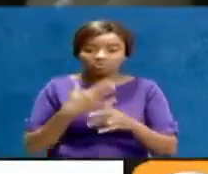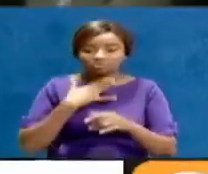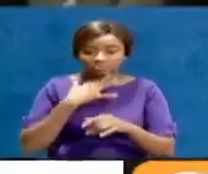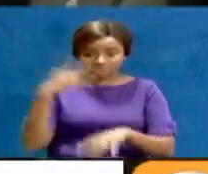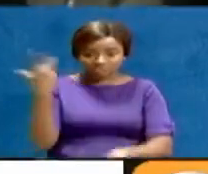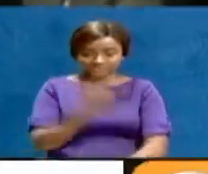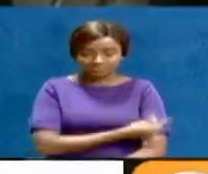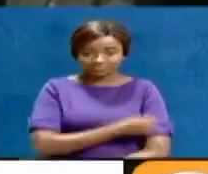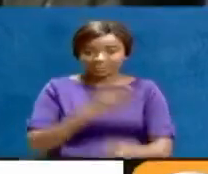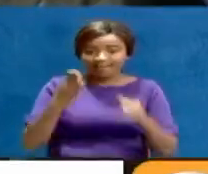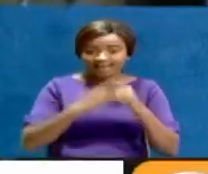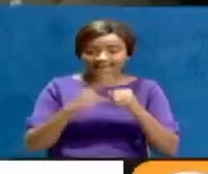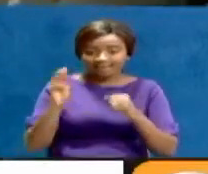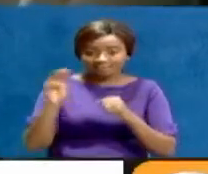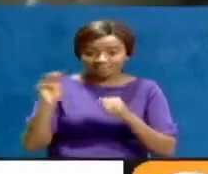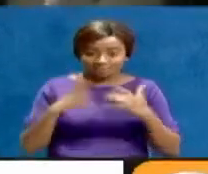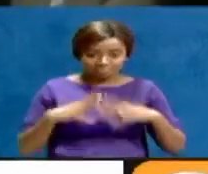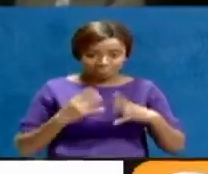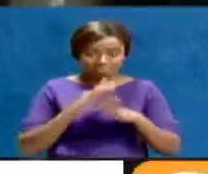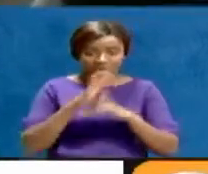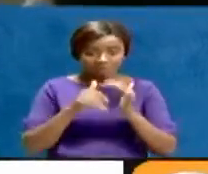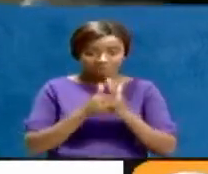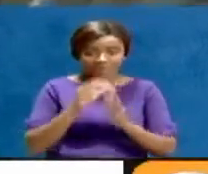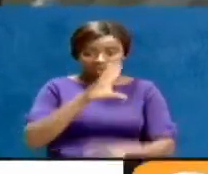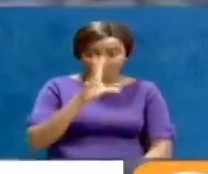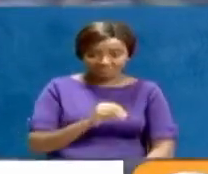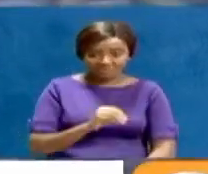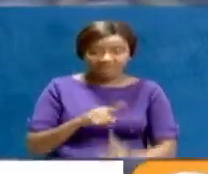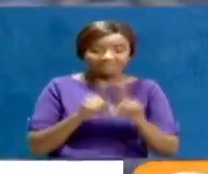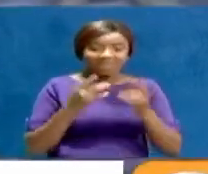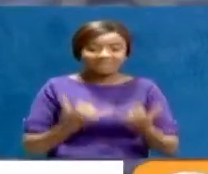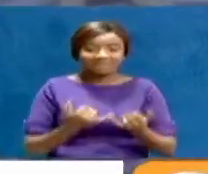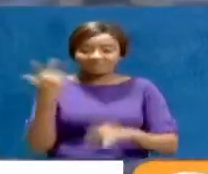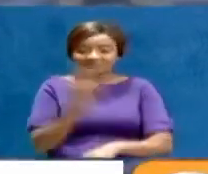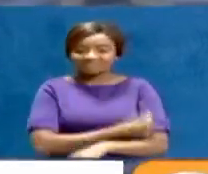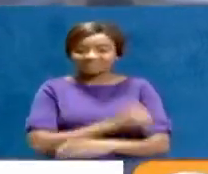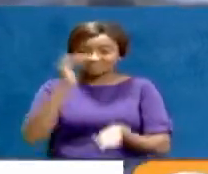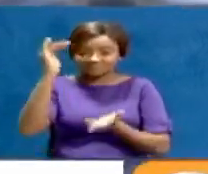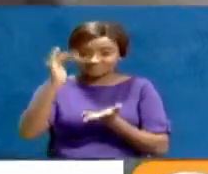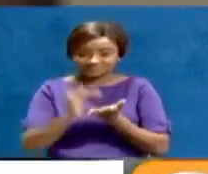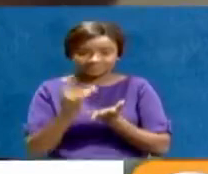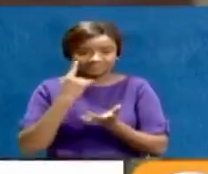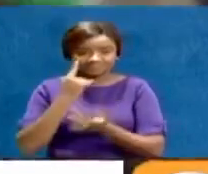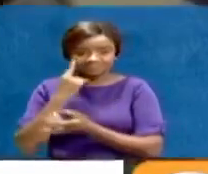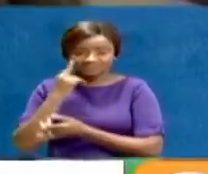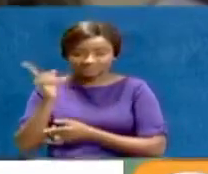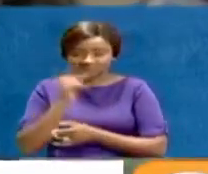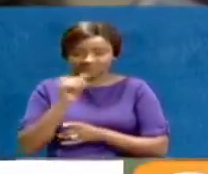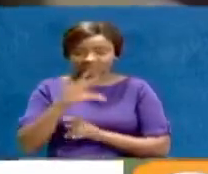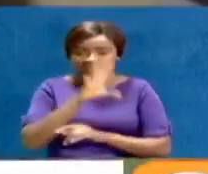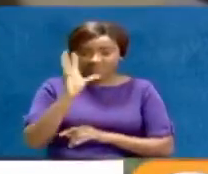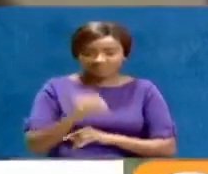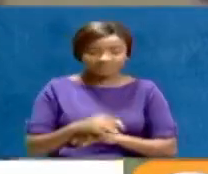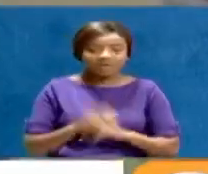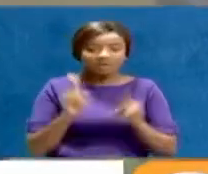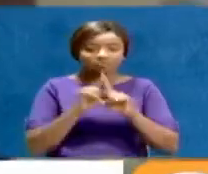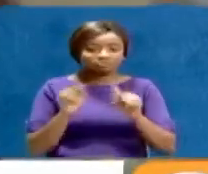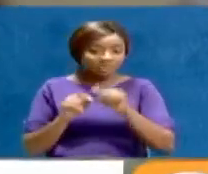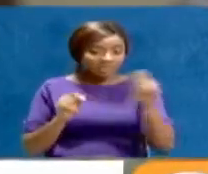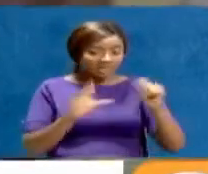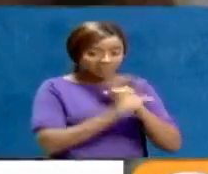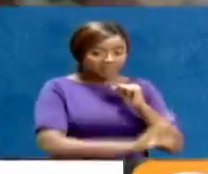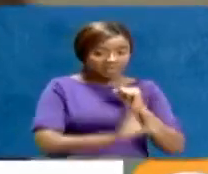milioni 90 kote barani. Ila kwa upungufu wa chanjo unaoshuhudiwa kote ulimwenguni, huku mataifa